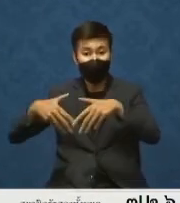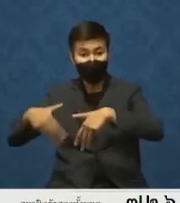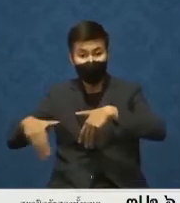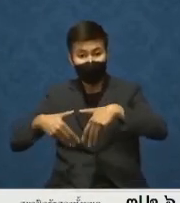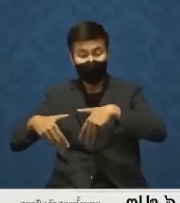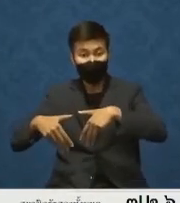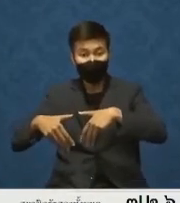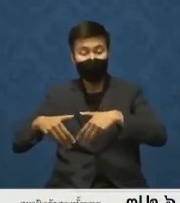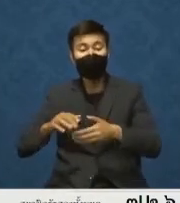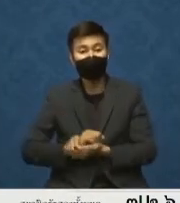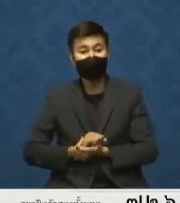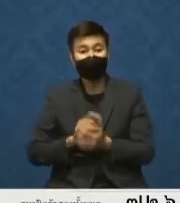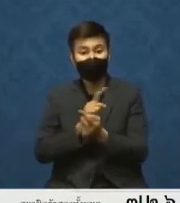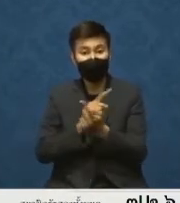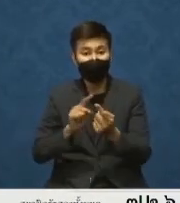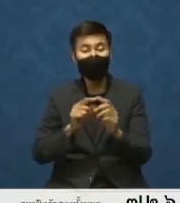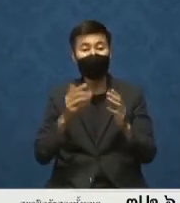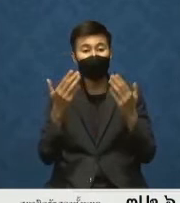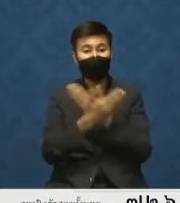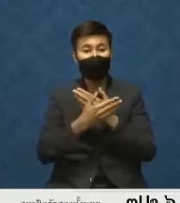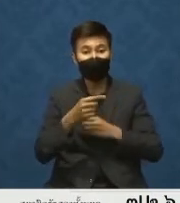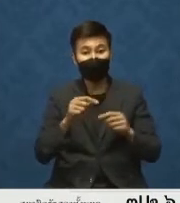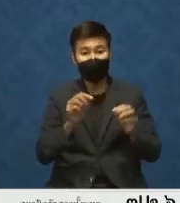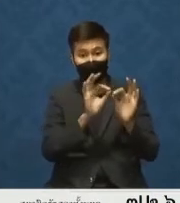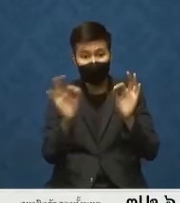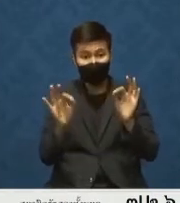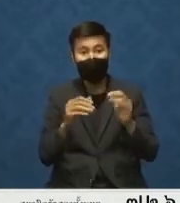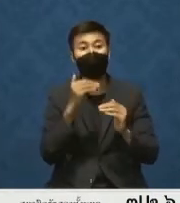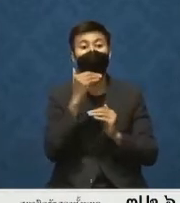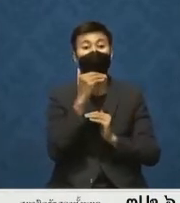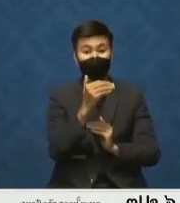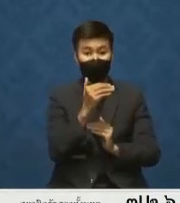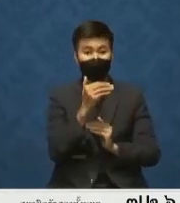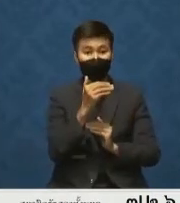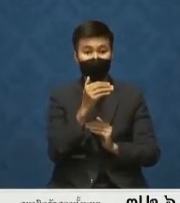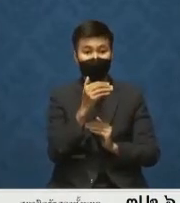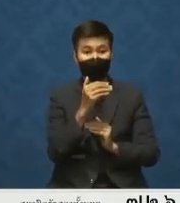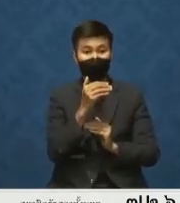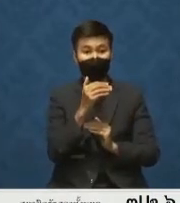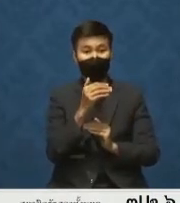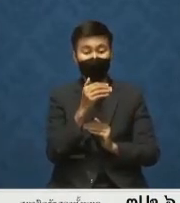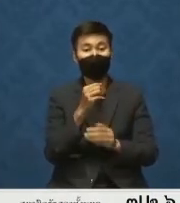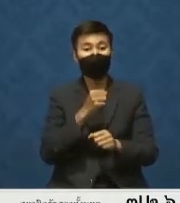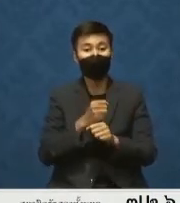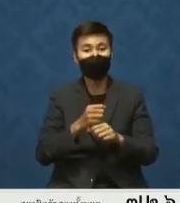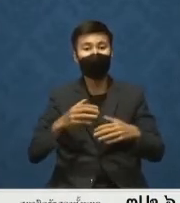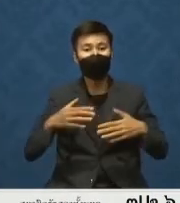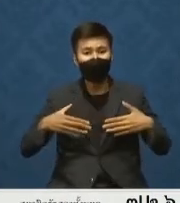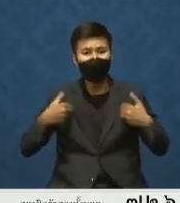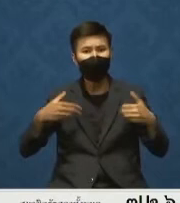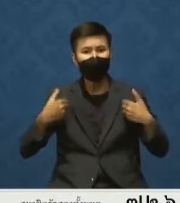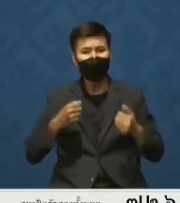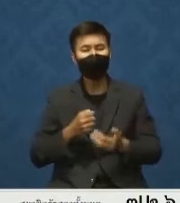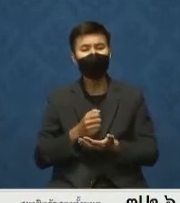สังคมแล้วกประชาชนเราจงเปลยนเป็คำว่ากำหนดให้มีการอำน marketplace ความสะดวกหมายควไ้อย่ไรครั